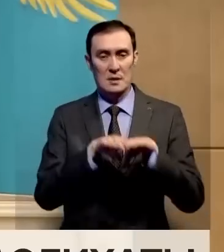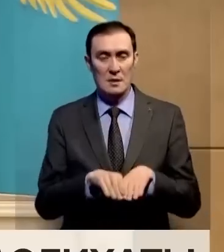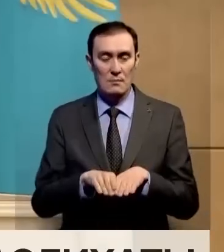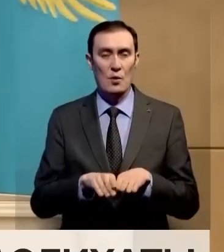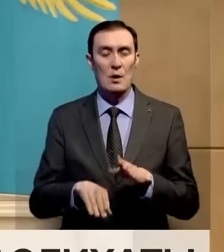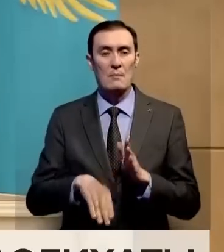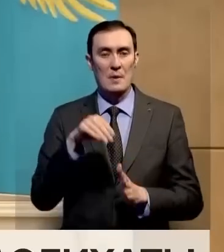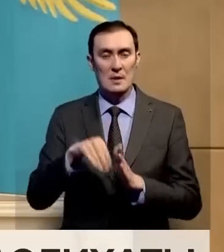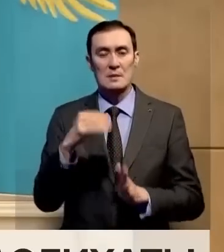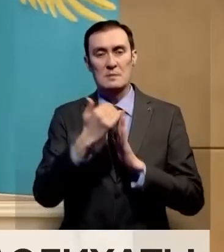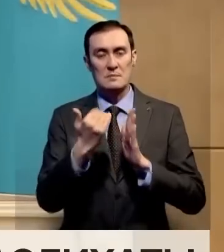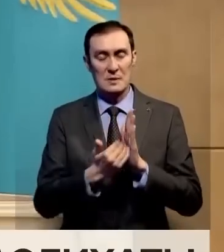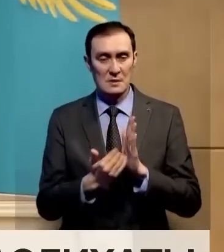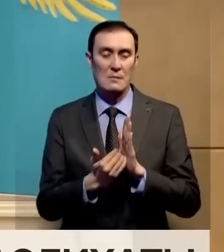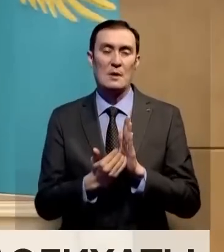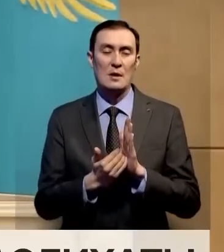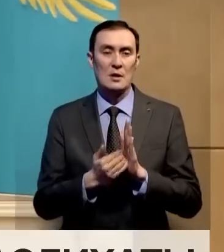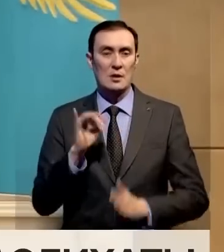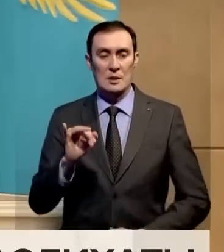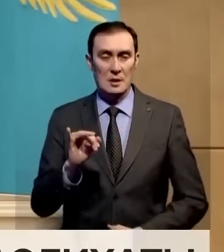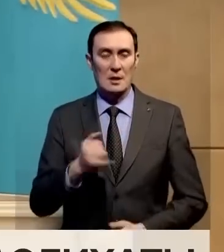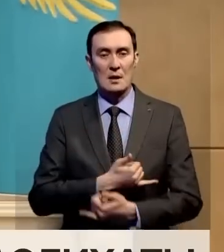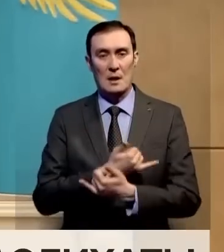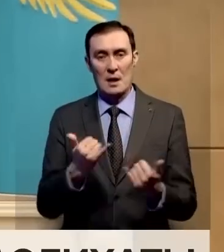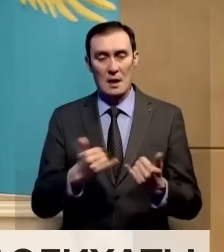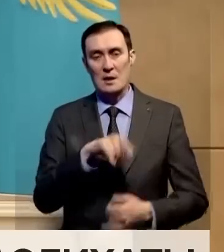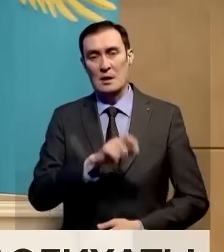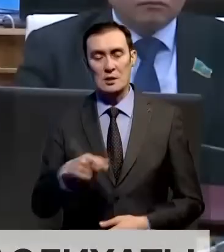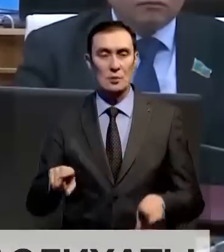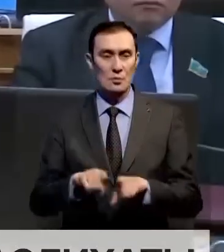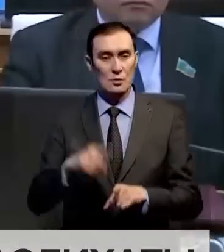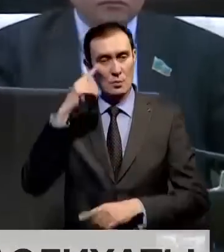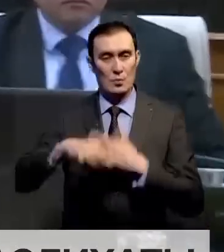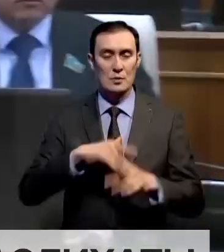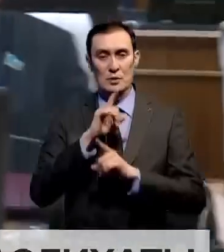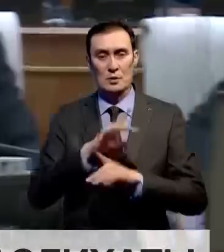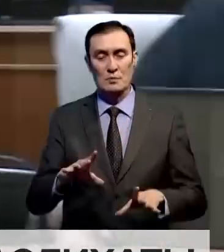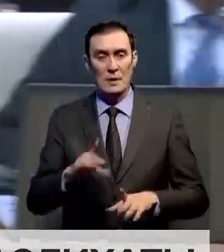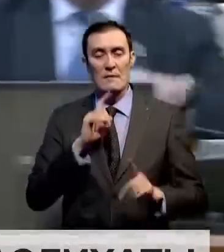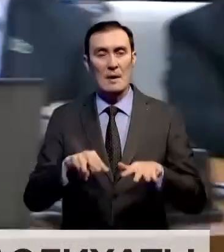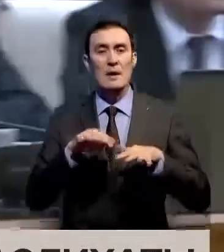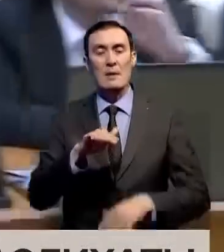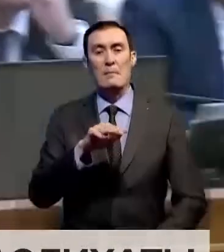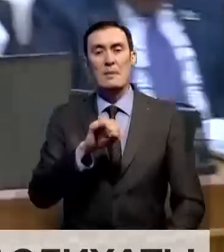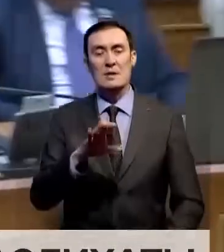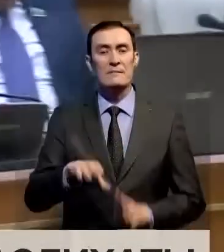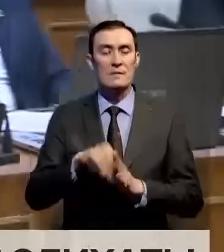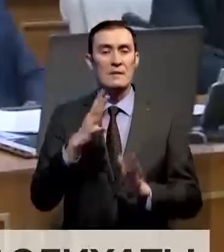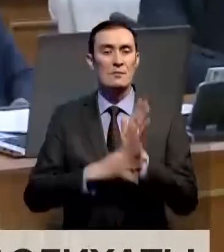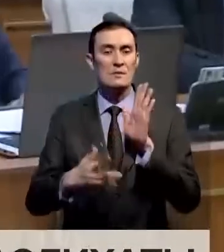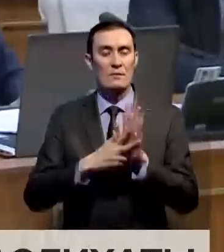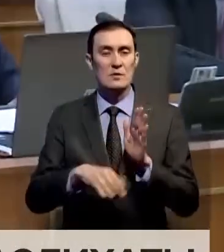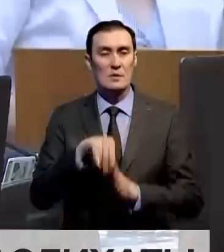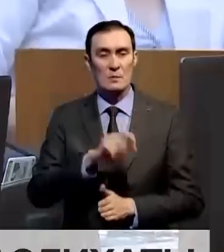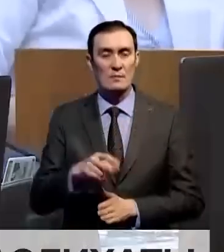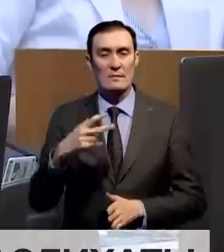так и партийных списков. Ну и для граждан тут путаницы никакой не будет. Напомню, в Нижнюю палату парламента изберут 98